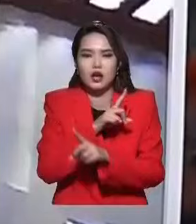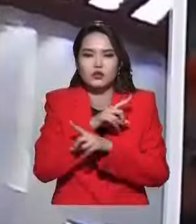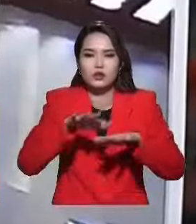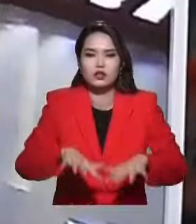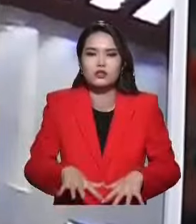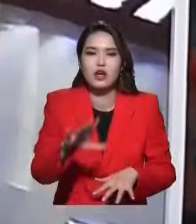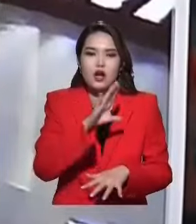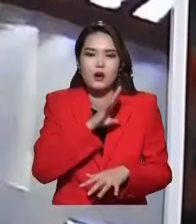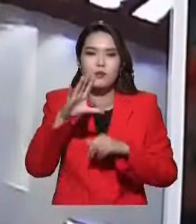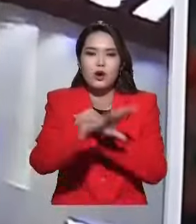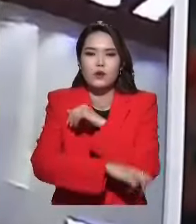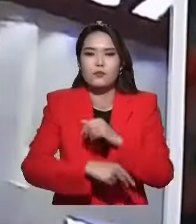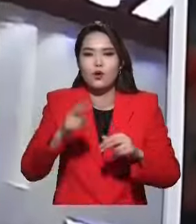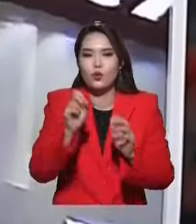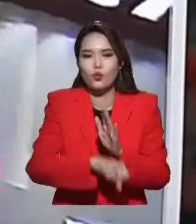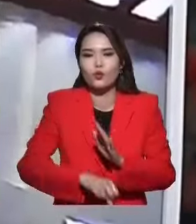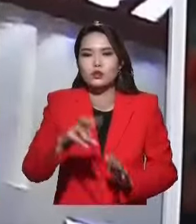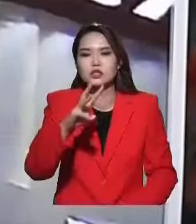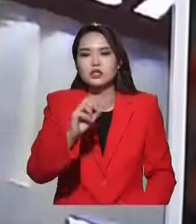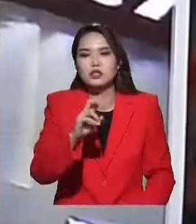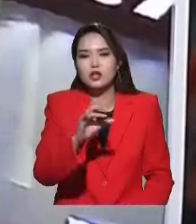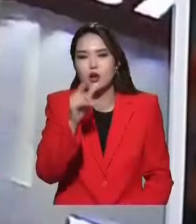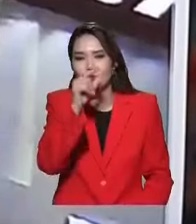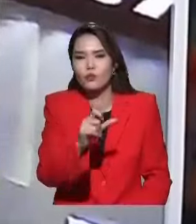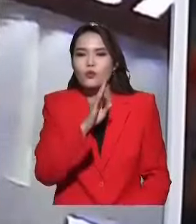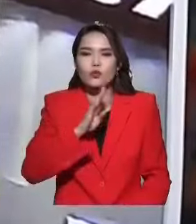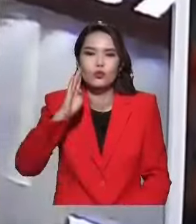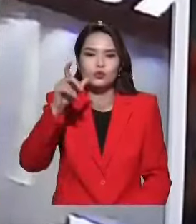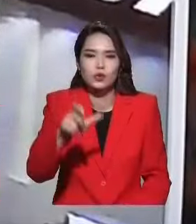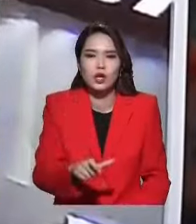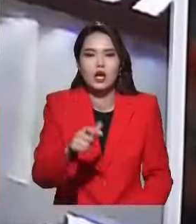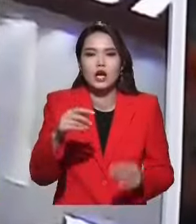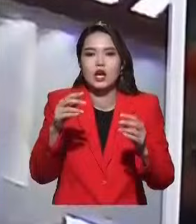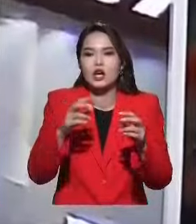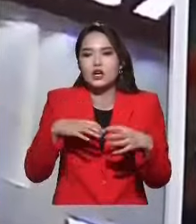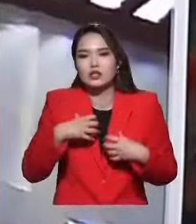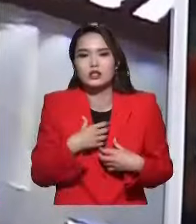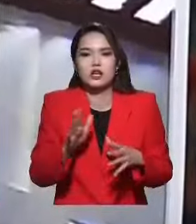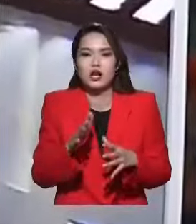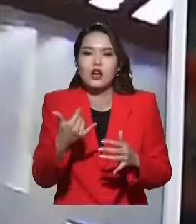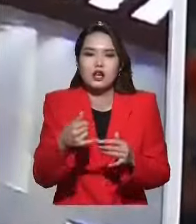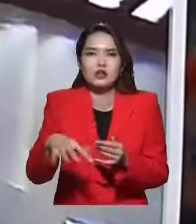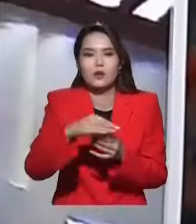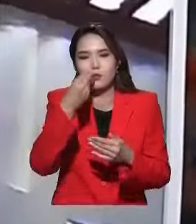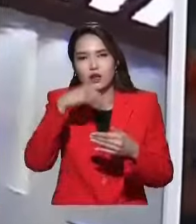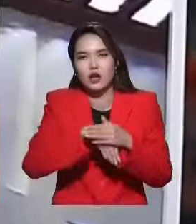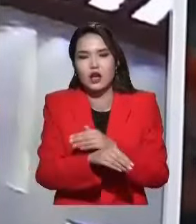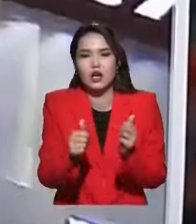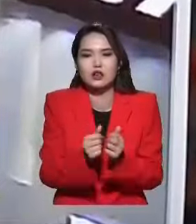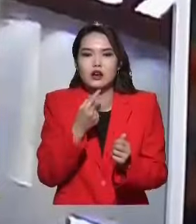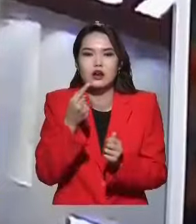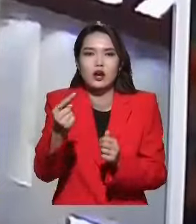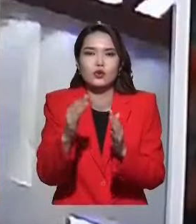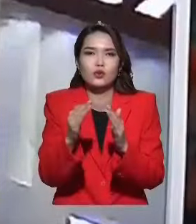убийства Абельдинов и Давыдова, не раскаявшись содеянным, с целью сокрытия следов преступления, спрятали труп Давыдовой Миланы